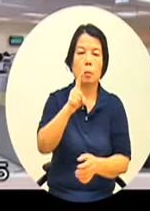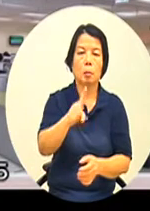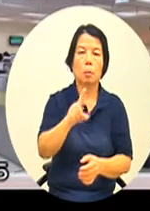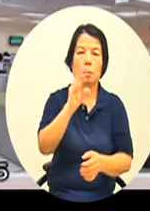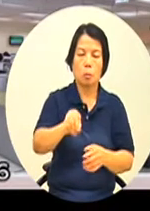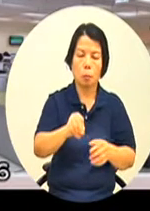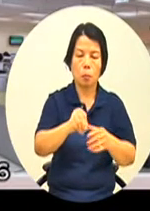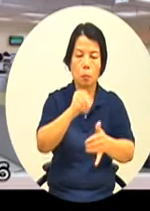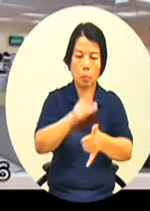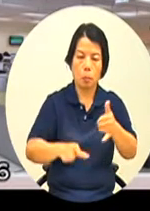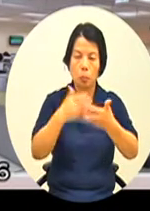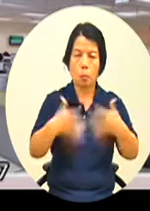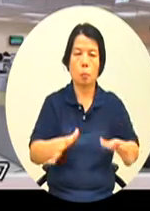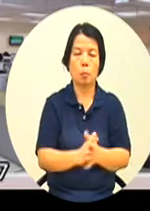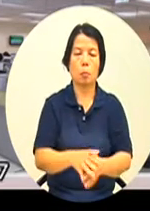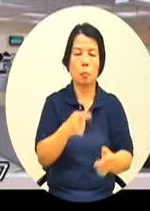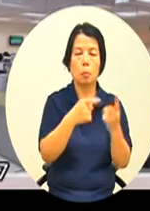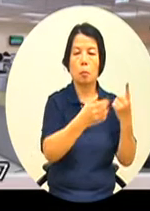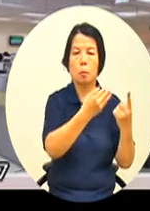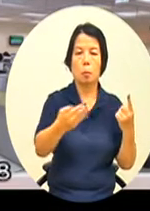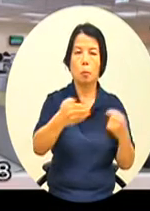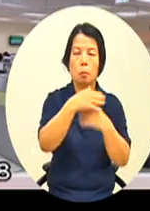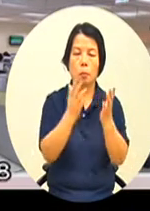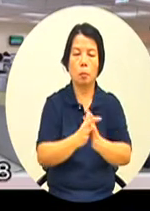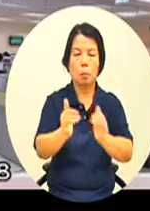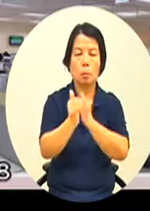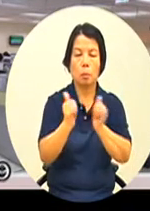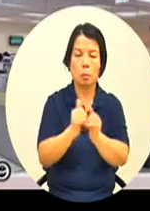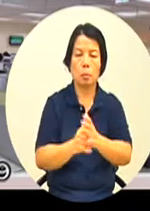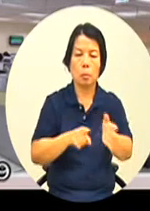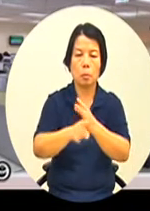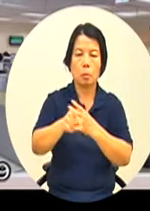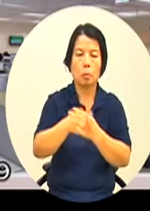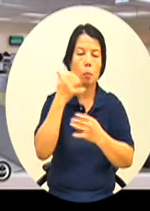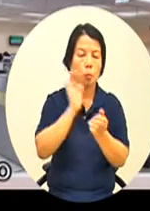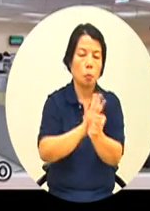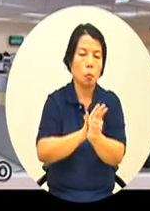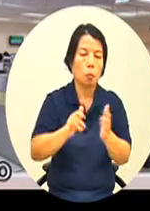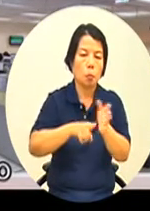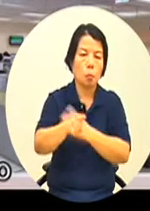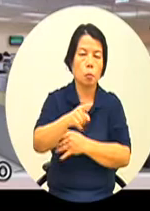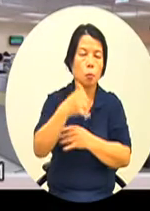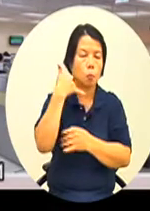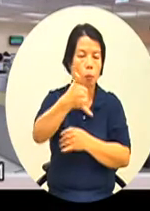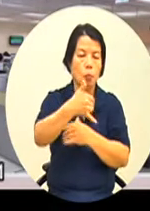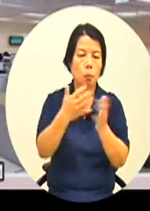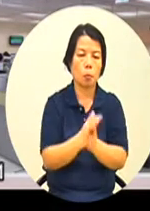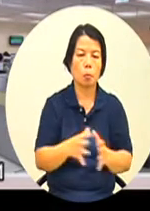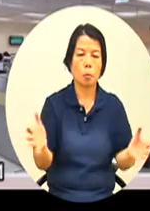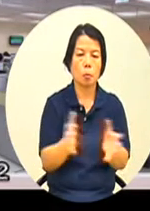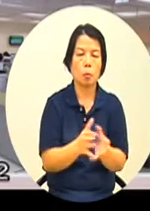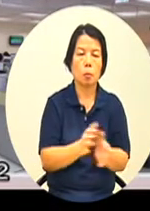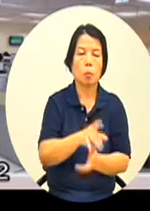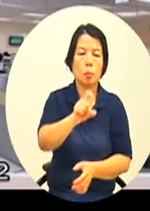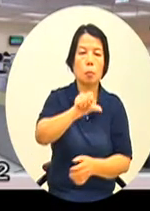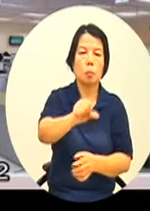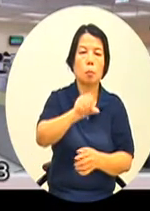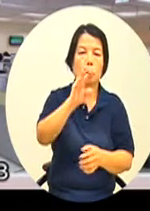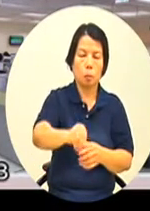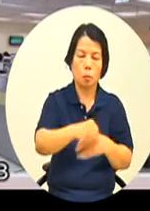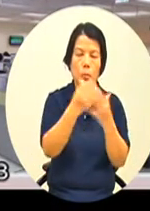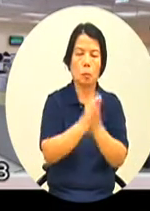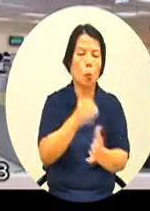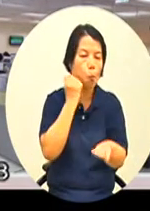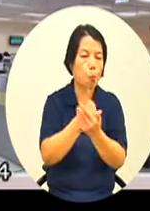114000多件。1999市民服务专线电话处理量约65万通，平均每个月高